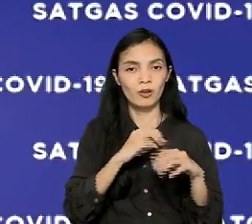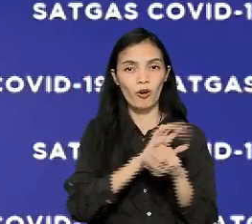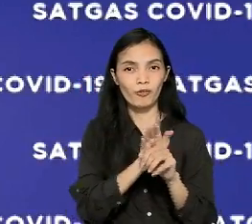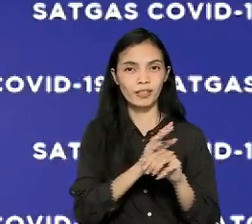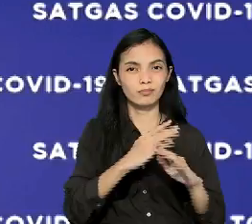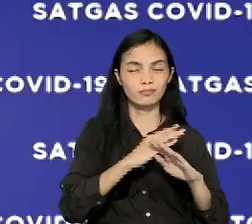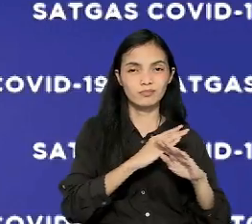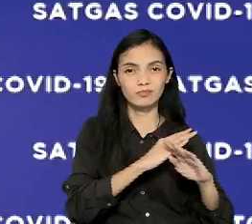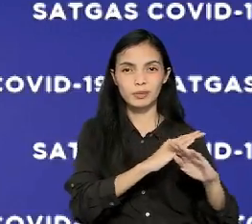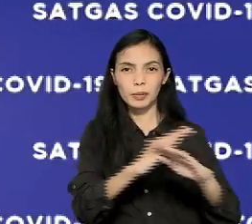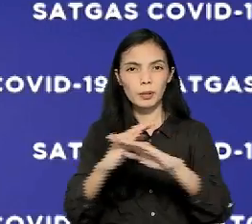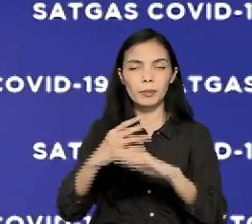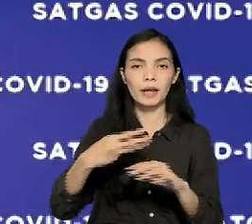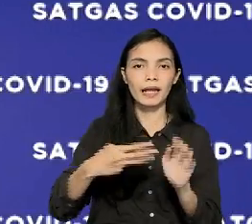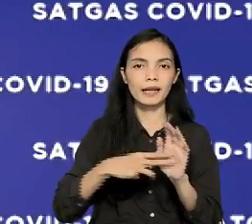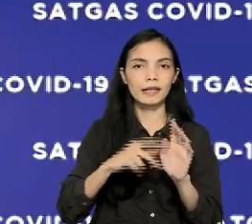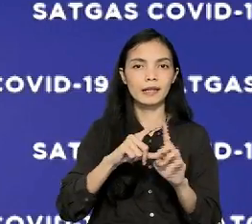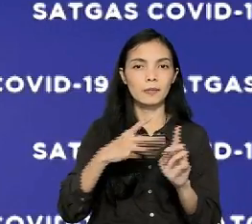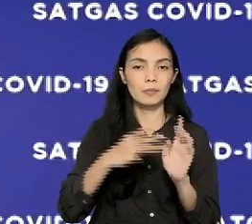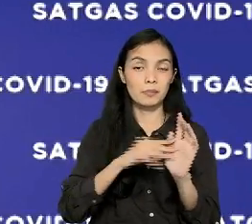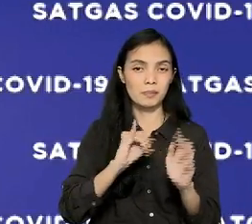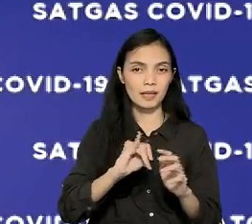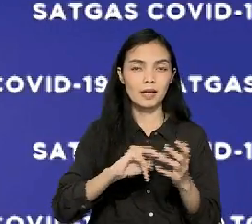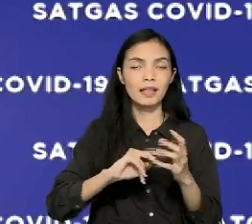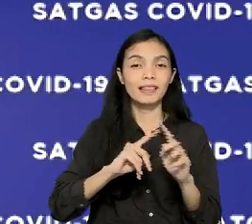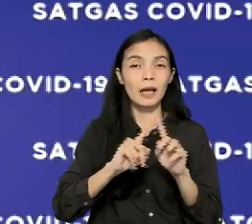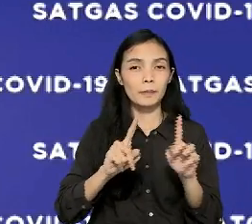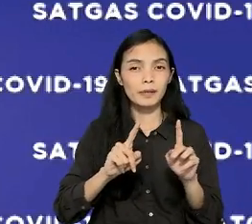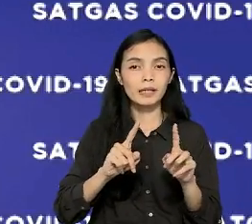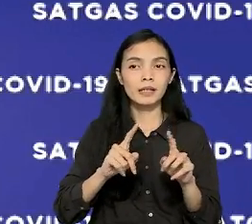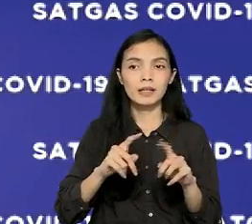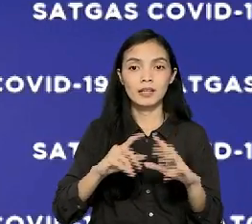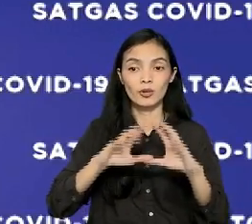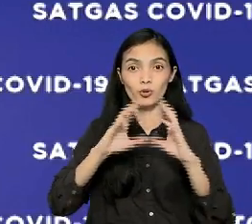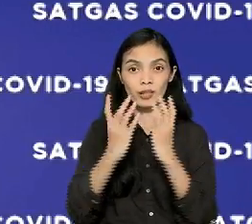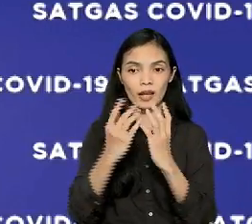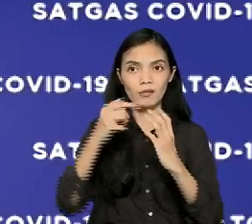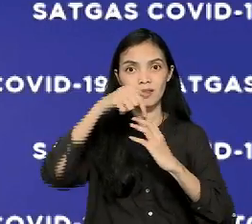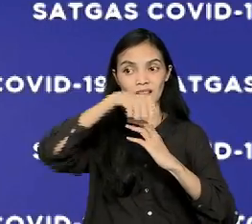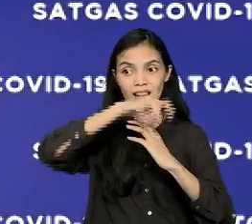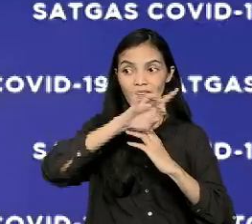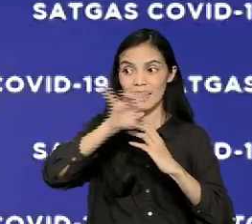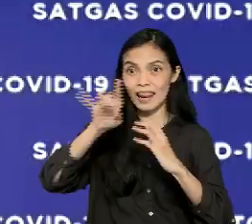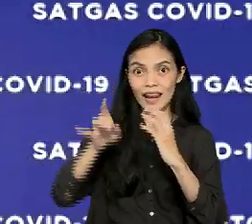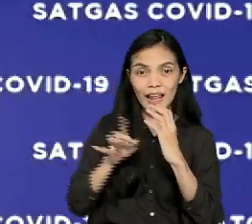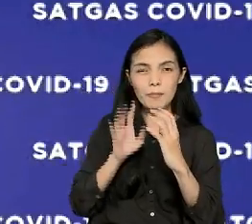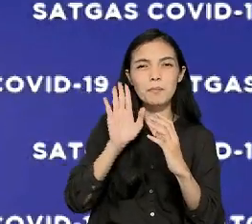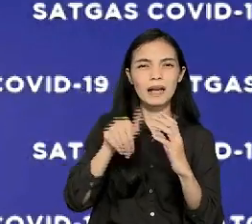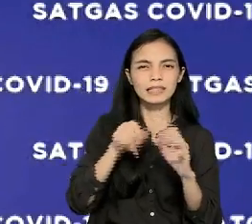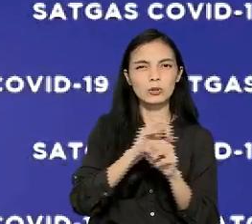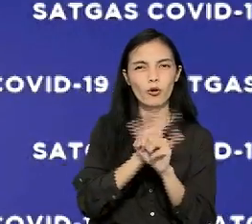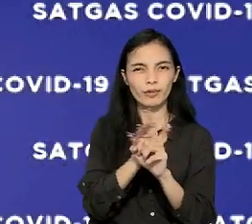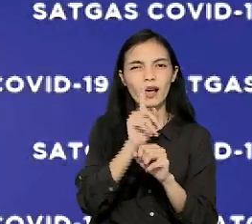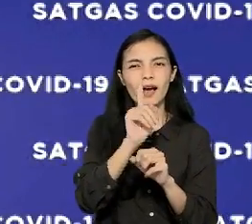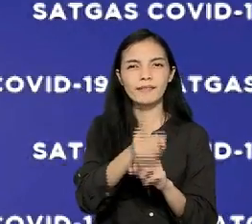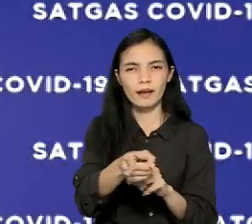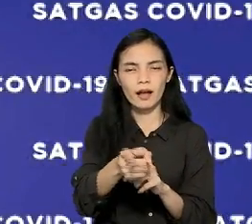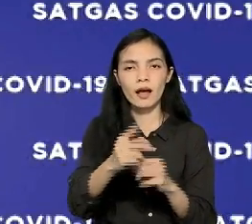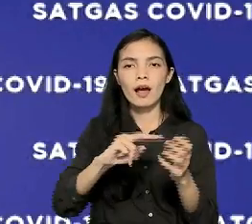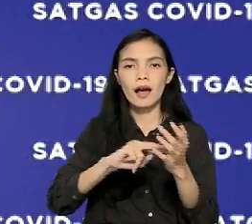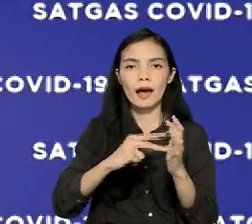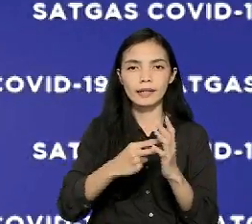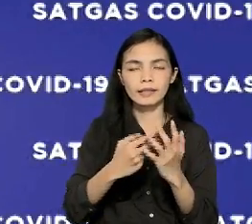namun virus COVID-19 masih ada di berbagai belahan dunia. Untuk itu, perlu adanya